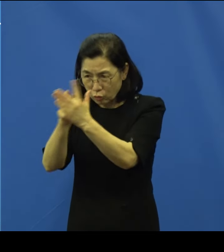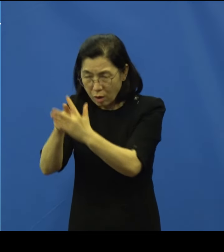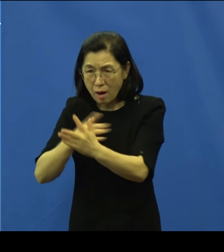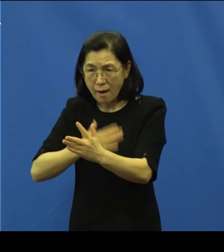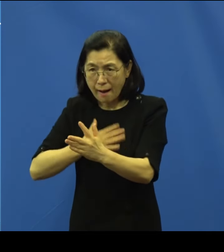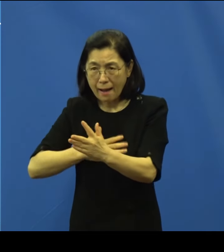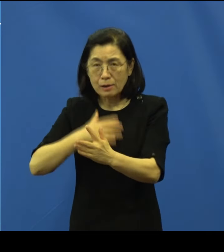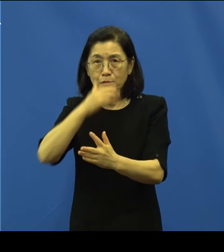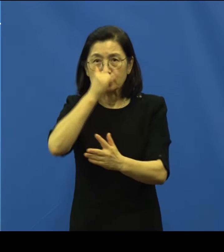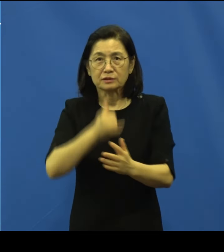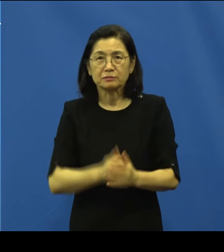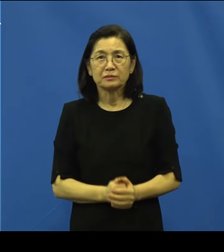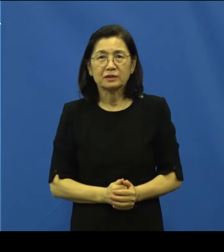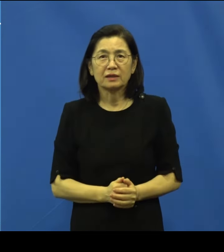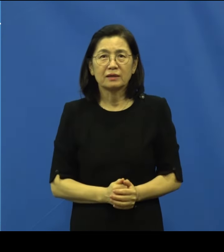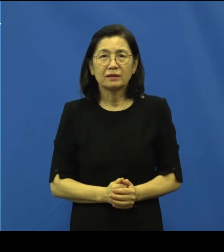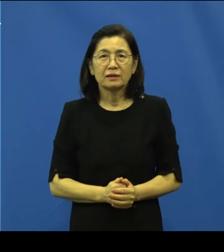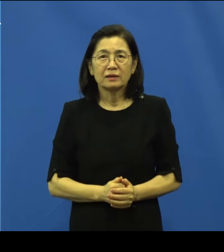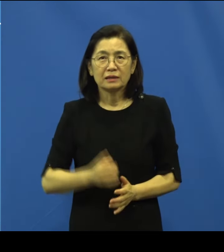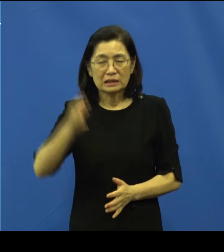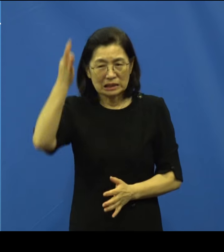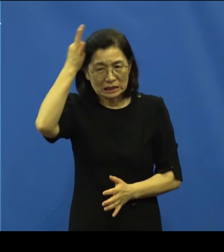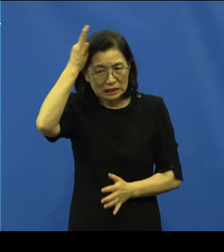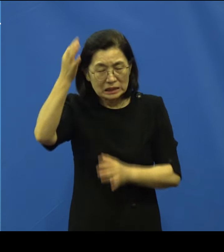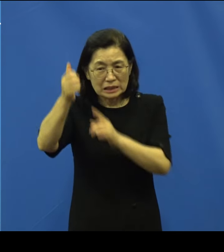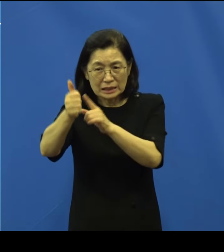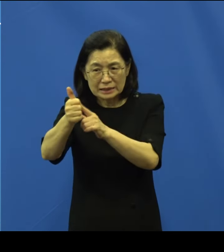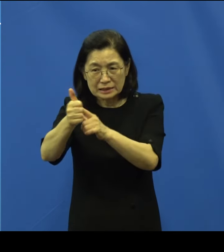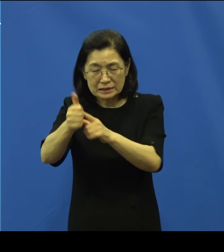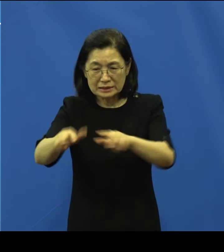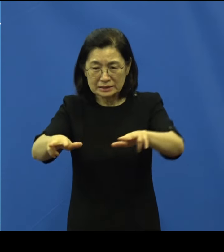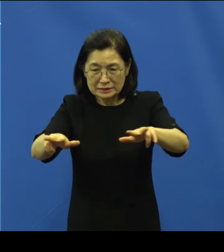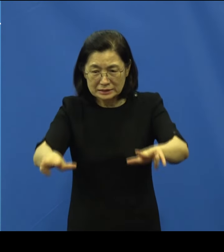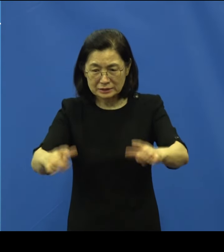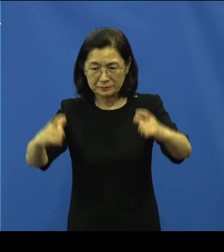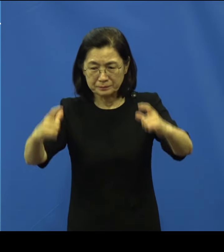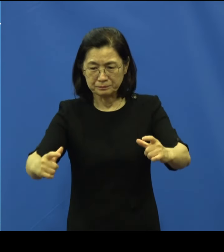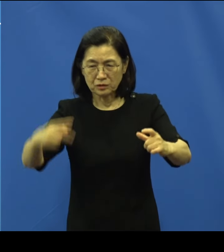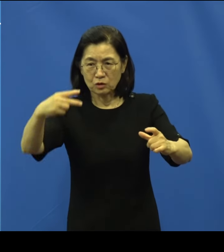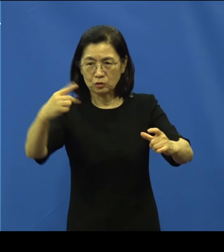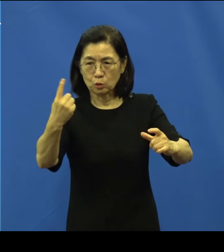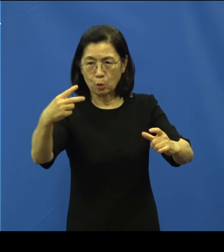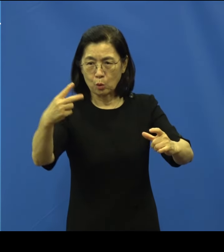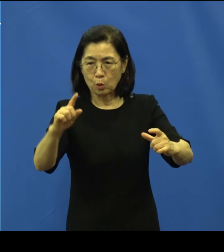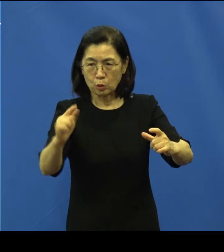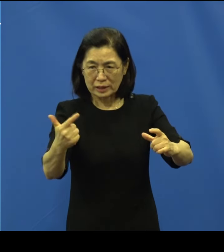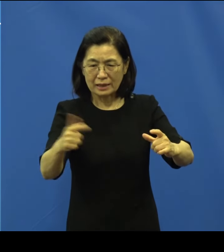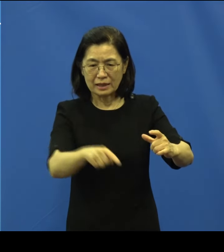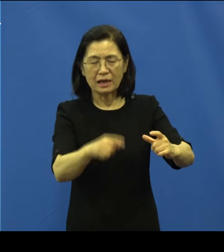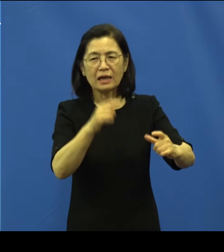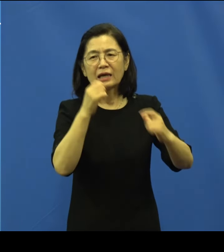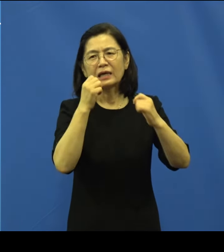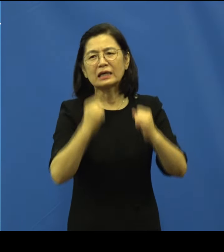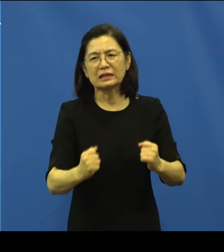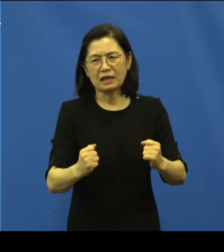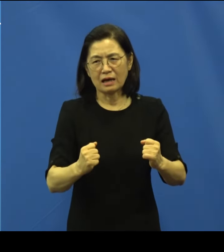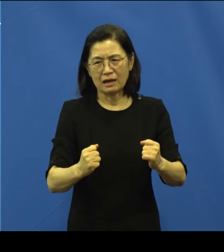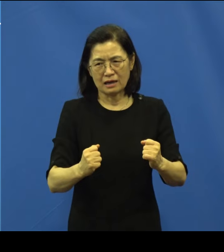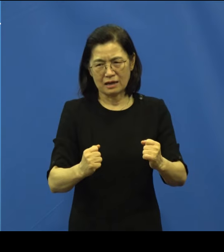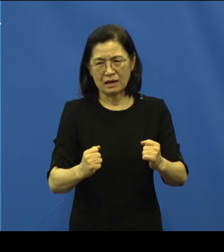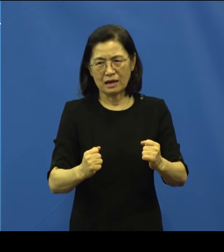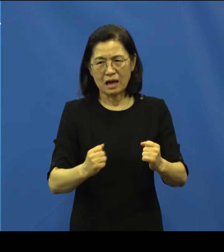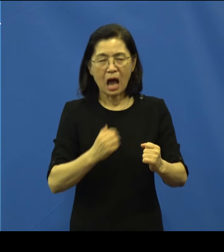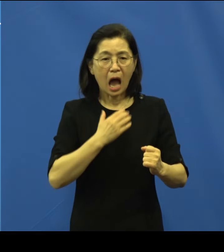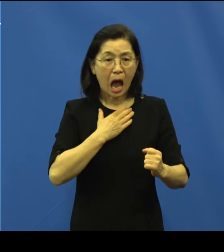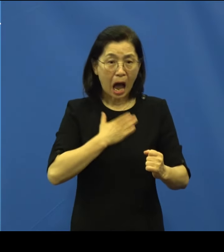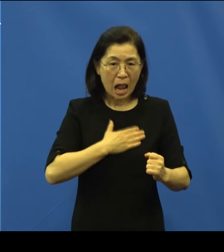있죠. 도단에 있다. 이제 이 정보전이 완전히 이제 오가고 있습니다. 자, 생포작전, 엘리사